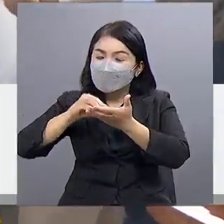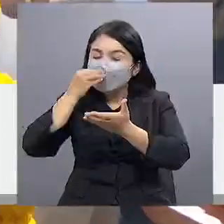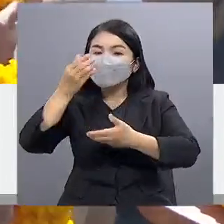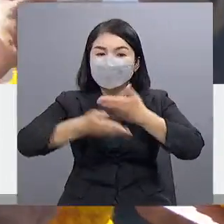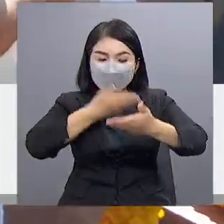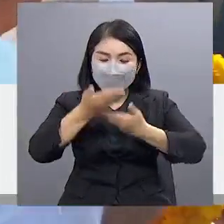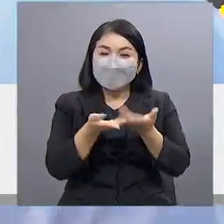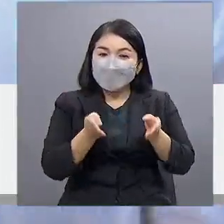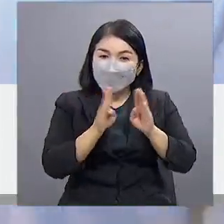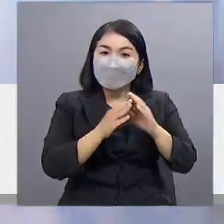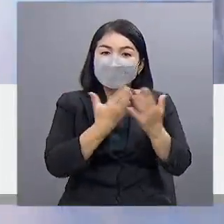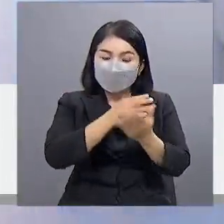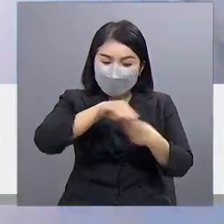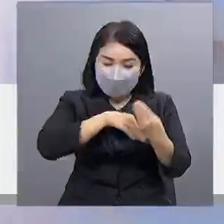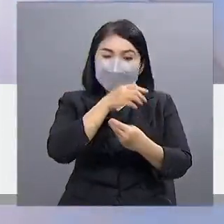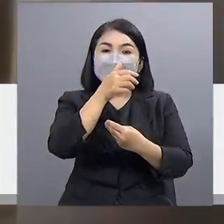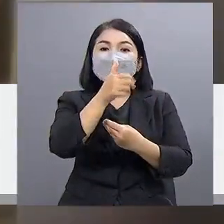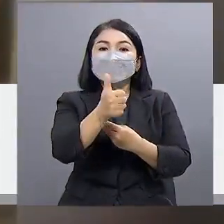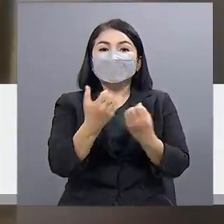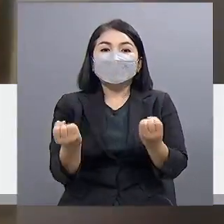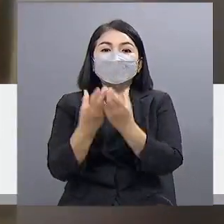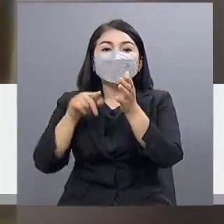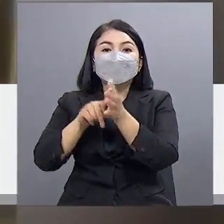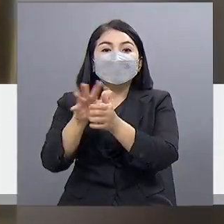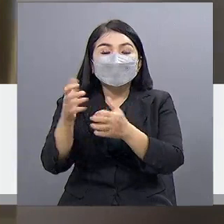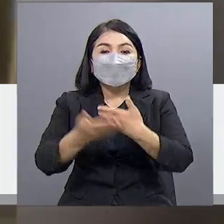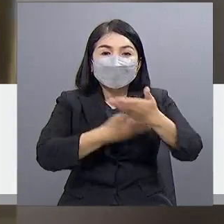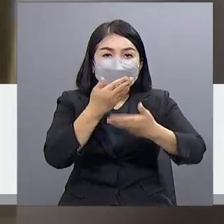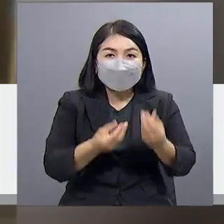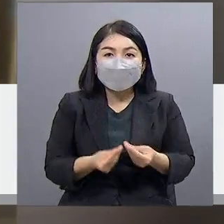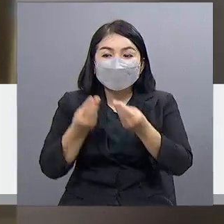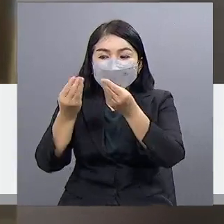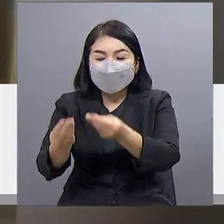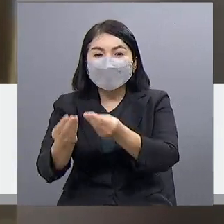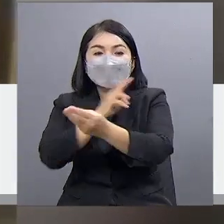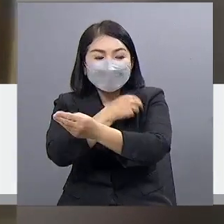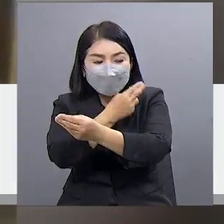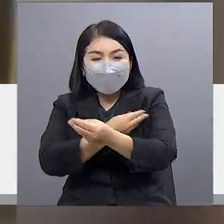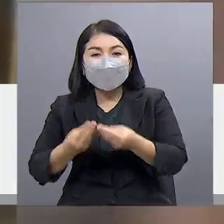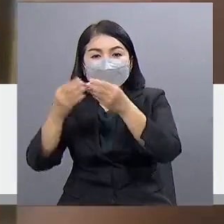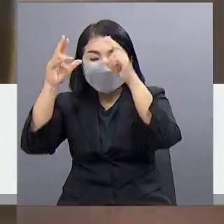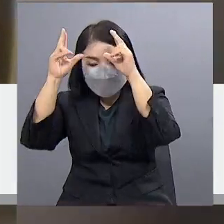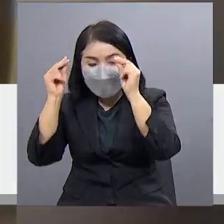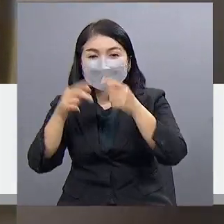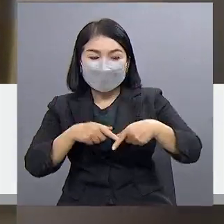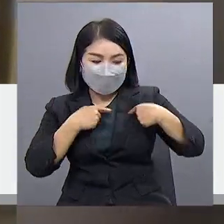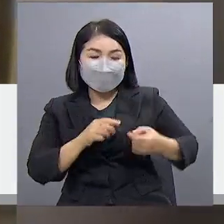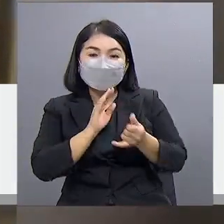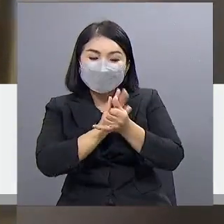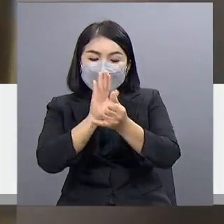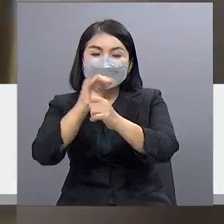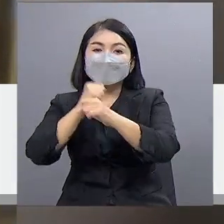ดีแล้วค่ะพอมีกำลังนำกะปิโบที่ขายไปมอบให้กับบุคลากรทางการแพทย์เพื่อเป็นกำลังใจในการปฏิบัติหน้าที่หลาย